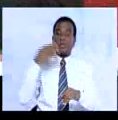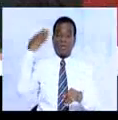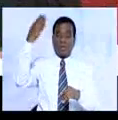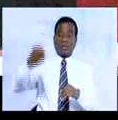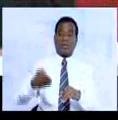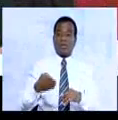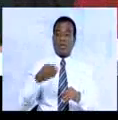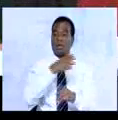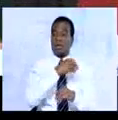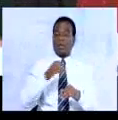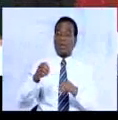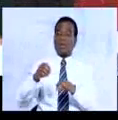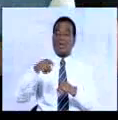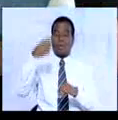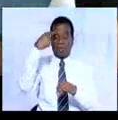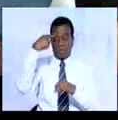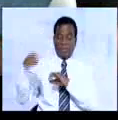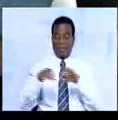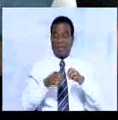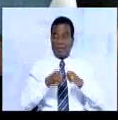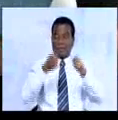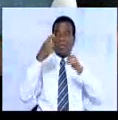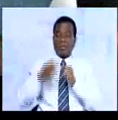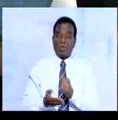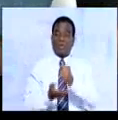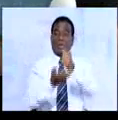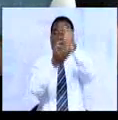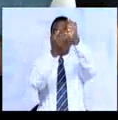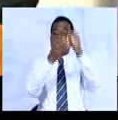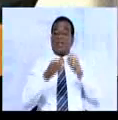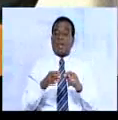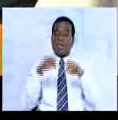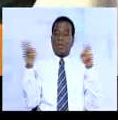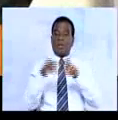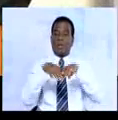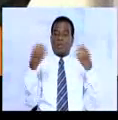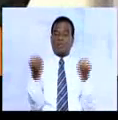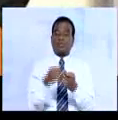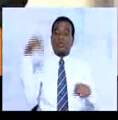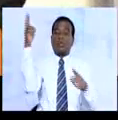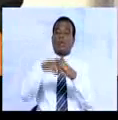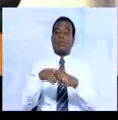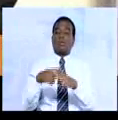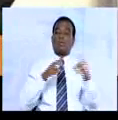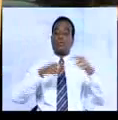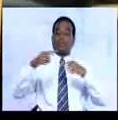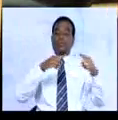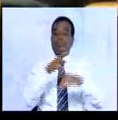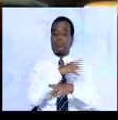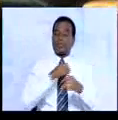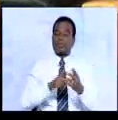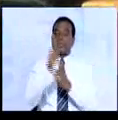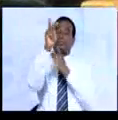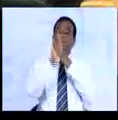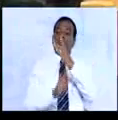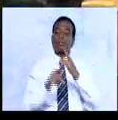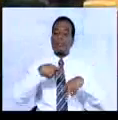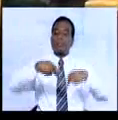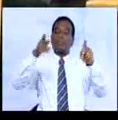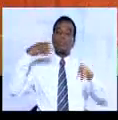tour. L'État fait des efforts pour accompagner les PME, PMI. Ce rendez-vous d'échange est donc un projet